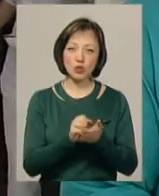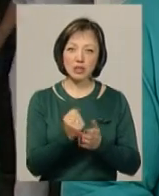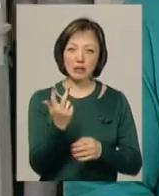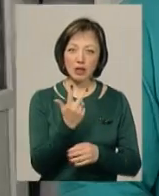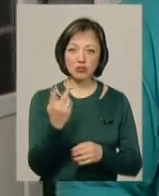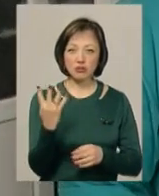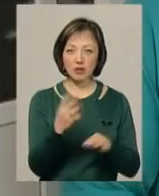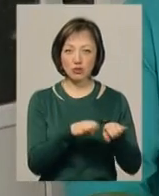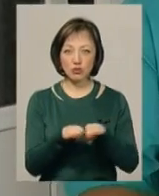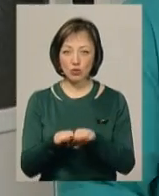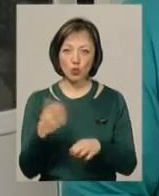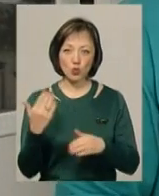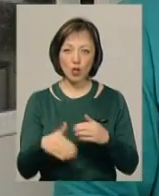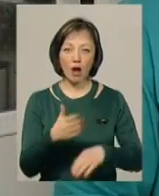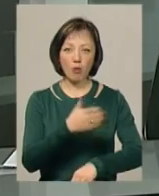йде ампутація.